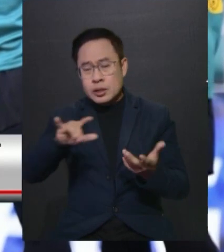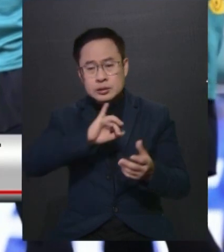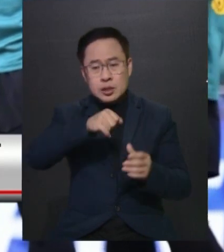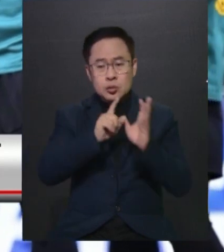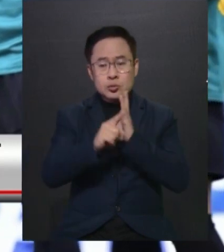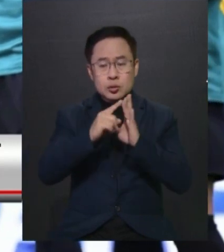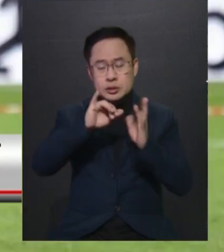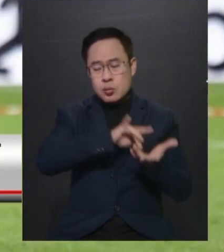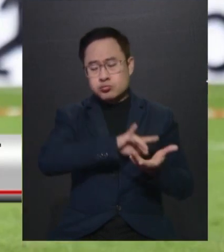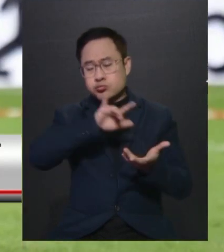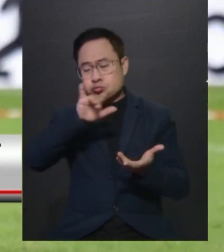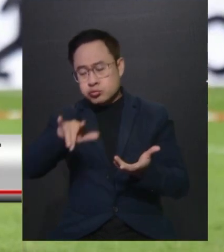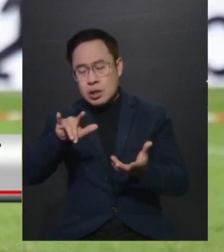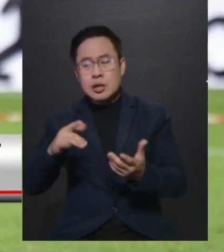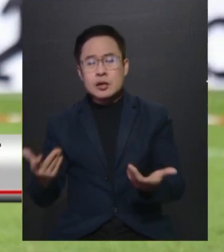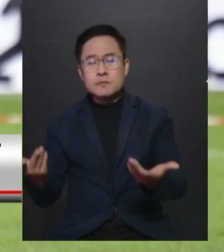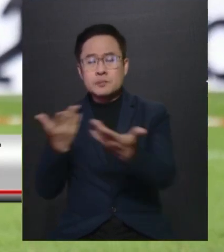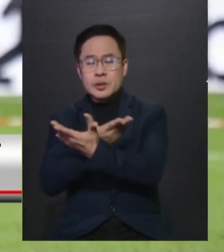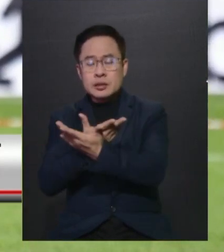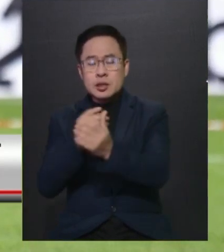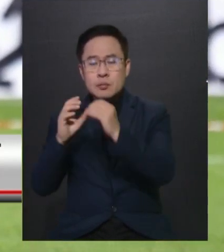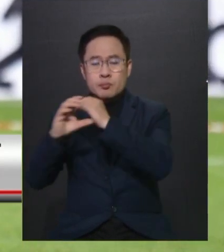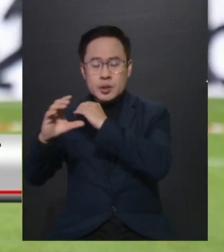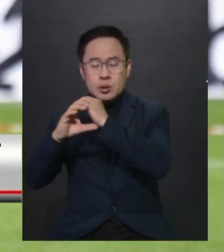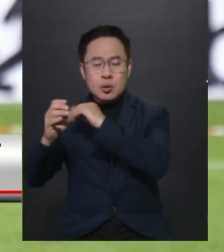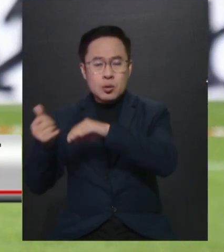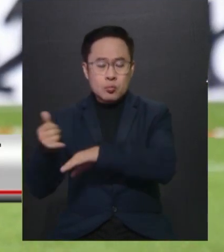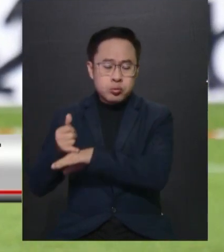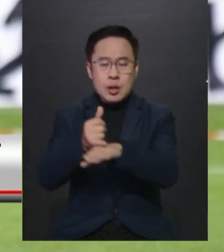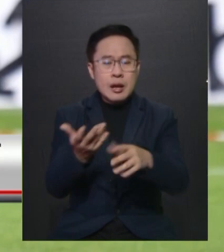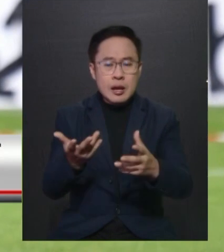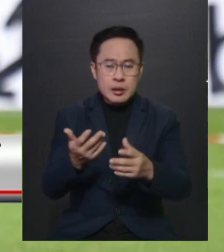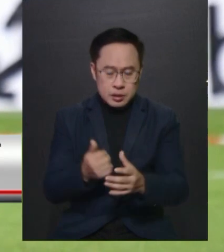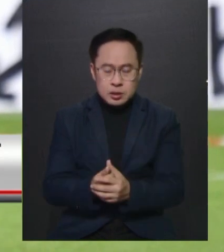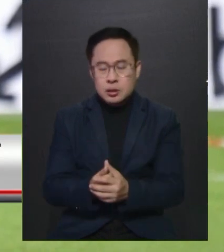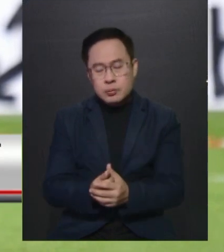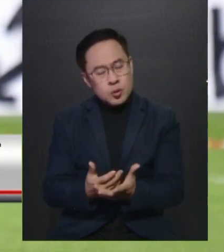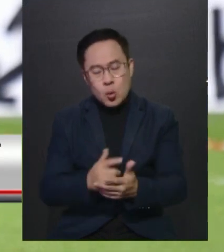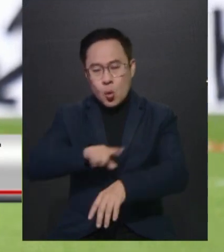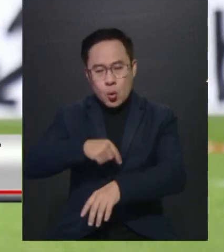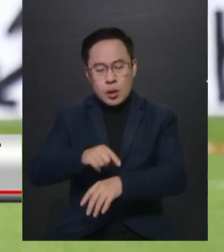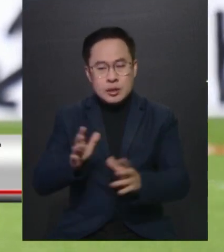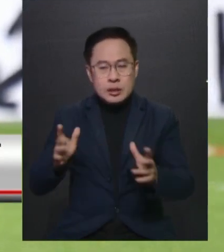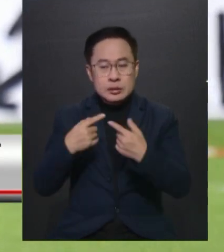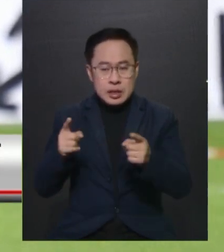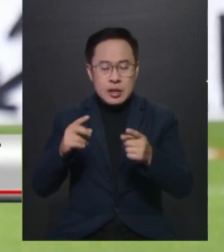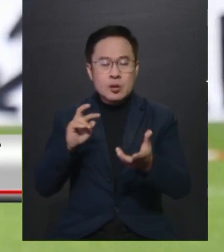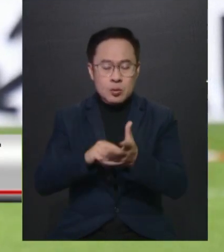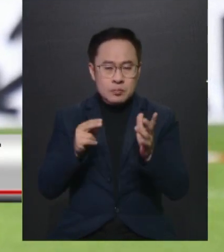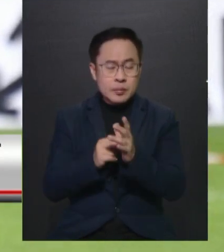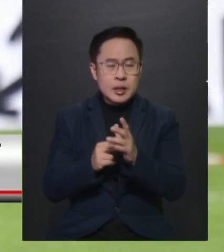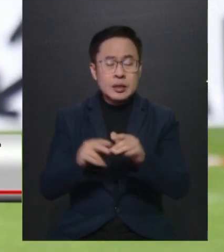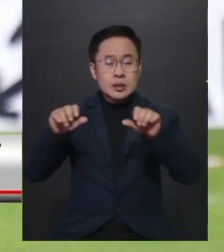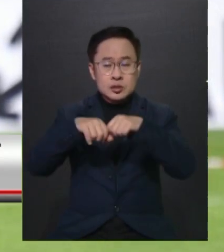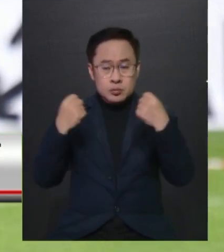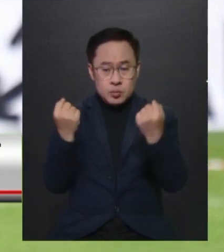ถบัสมีนั่งเรือกลับหรือก็ตามเนี่ยมาโน่ว่าอันนี้คือทางการทางที่ดีที่สุดแล้วที่สมาคมเนี่ยจัดให้นะครับซึ่งไม่ใช่ข้อแก้ตัวครับเพราะว่า